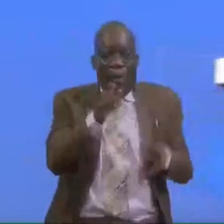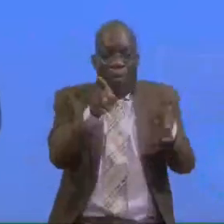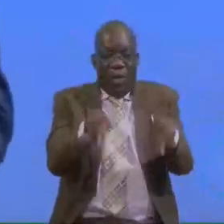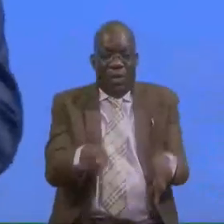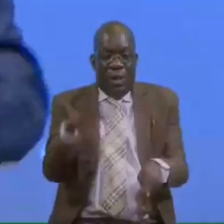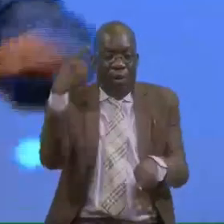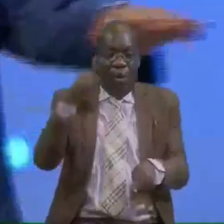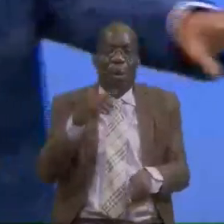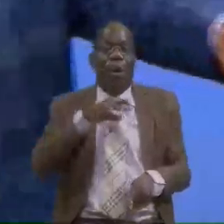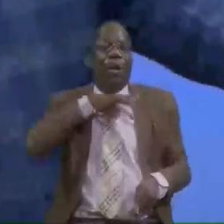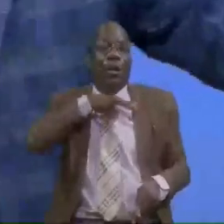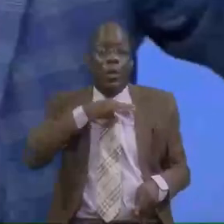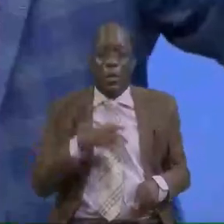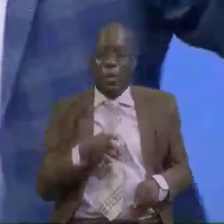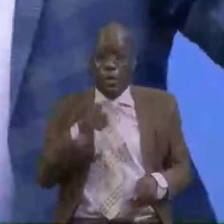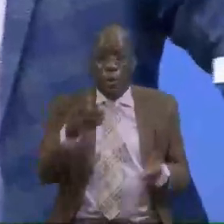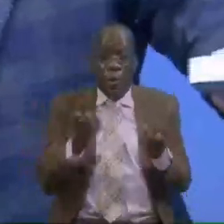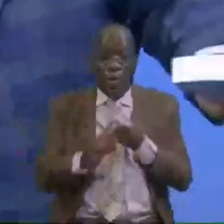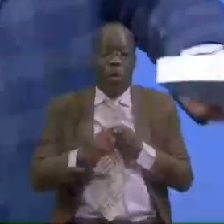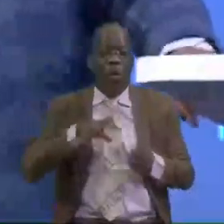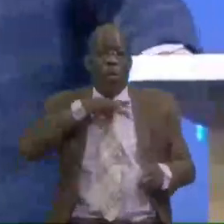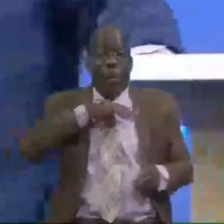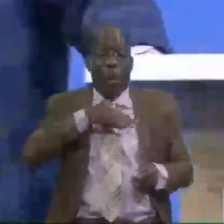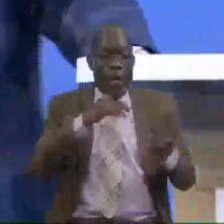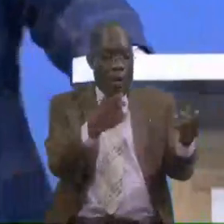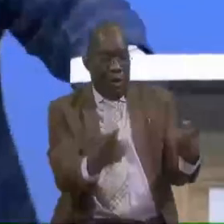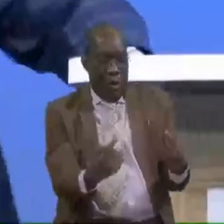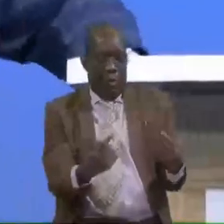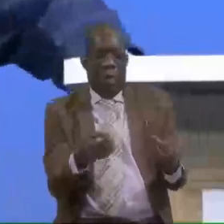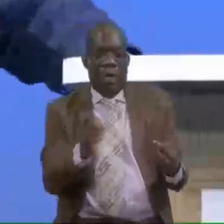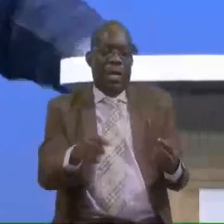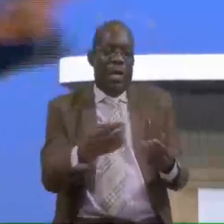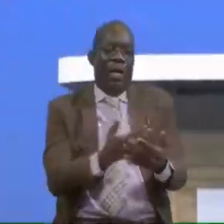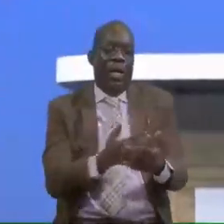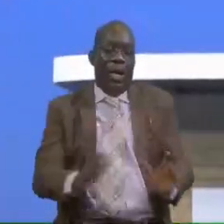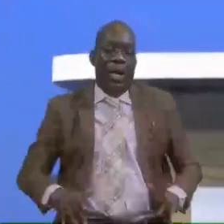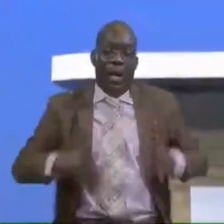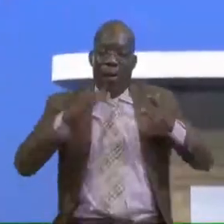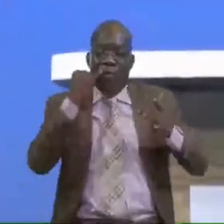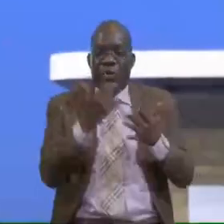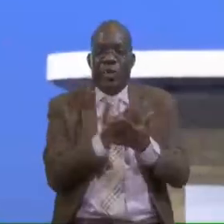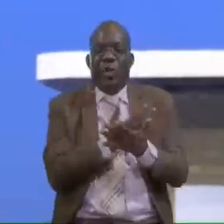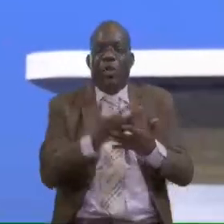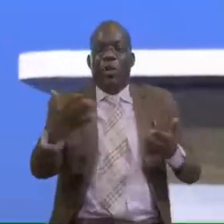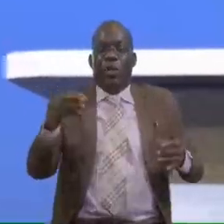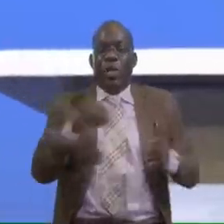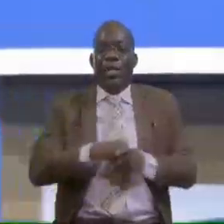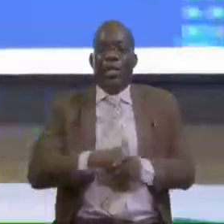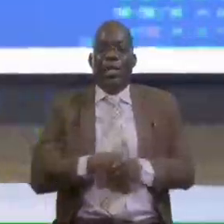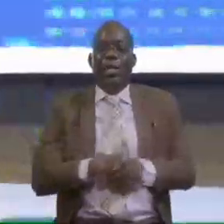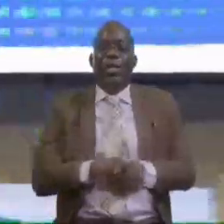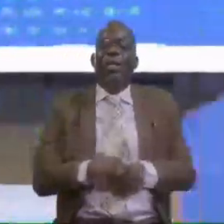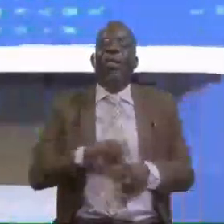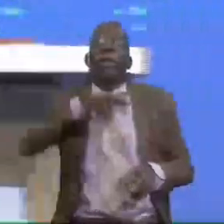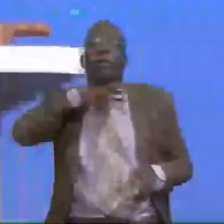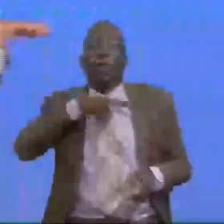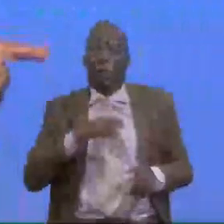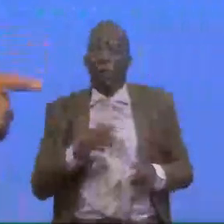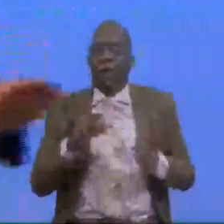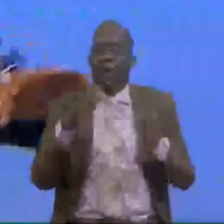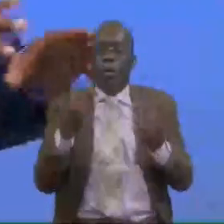Est-ce que tu veux te souiller? Viens. Et la vie est gâchée dans la souillure. Mais aujourd'hui,